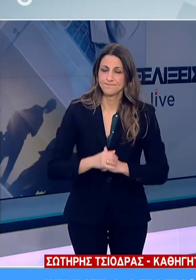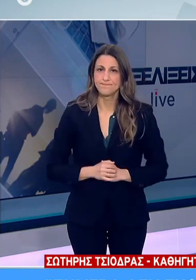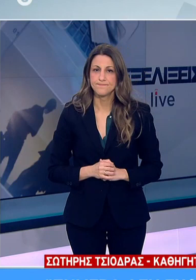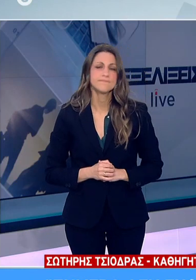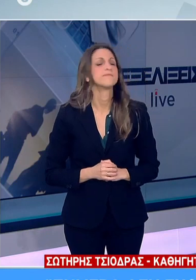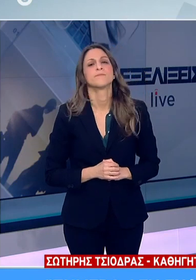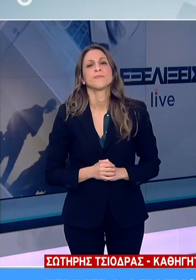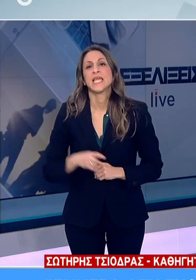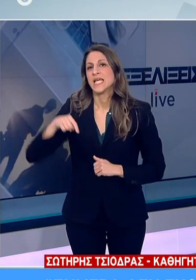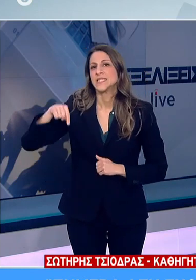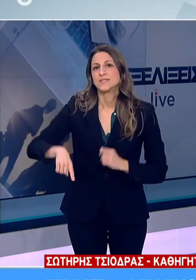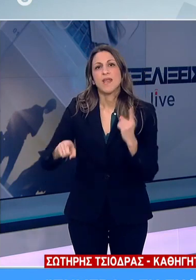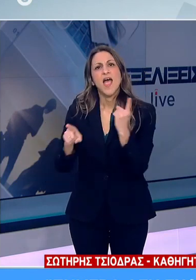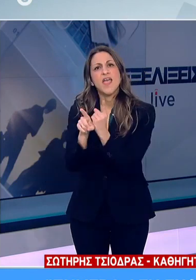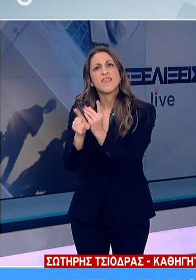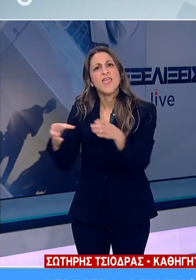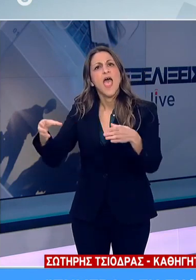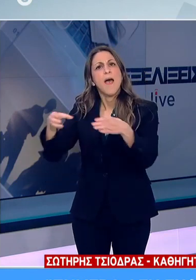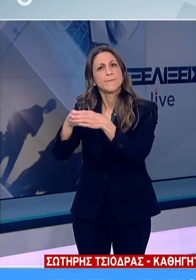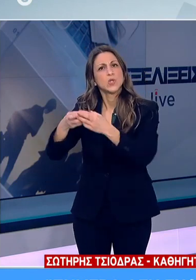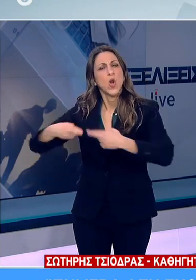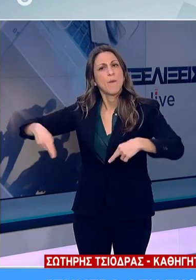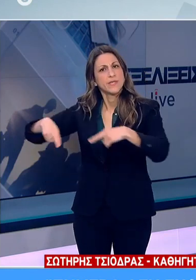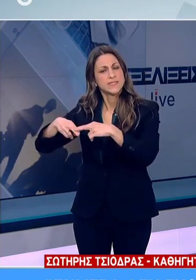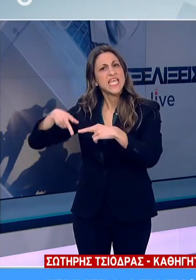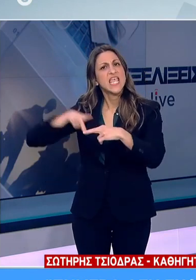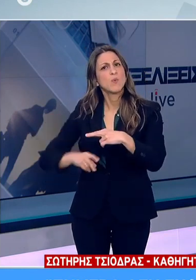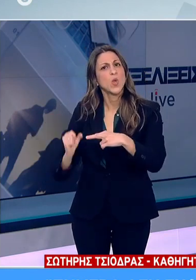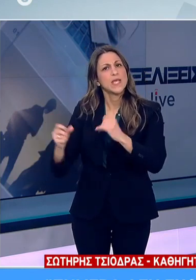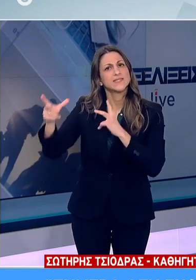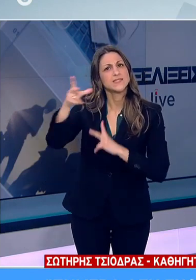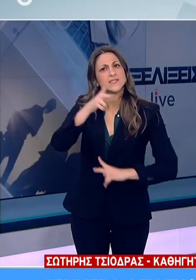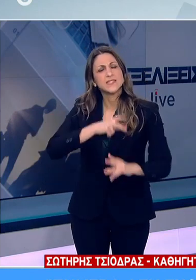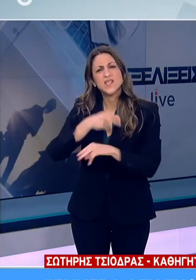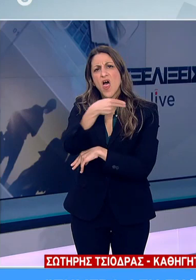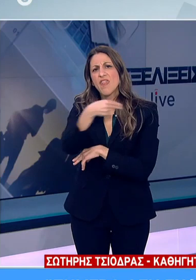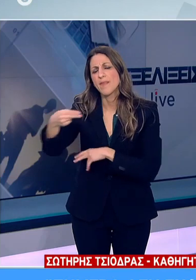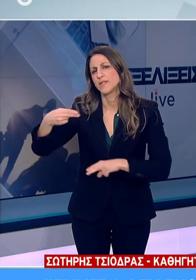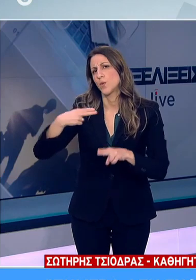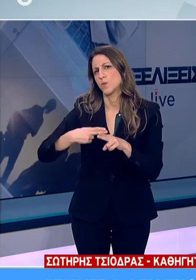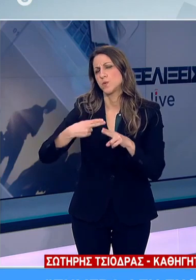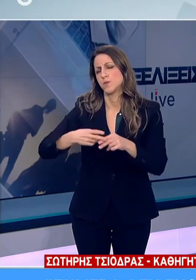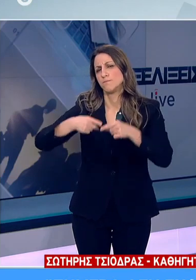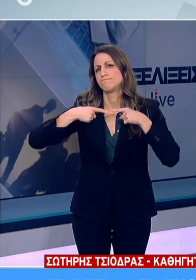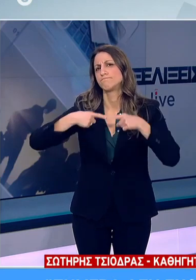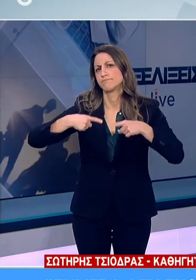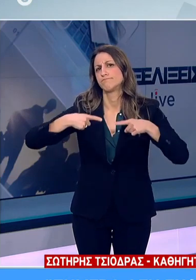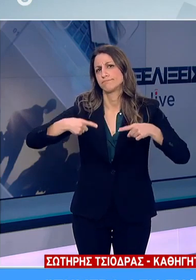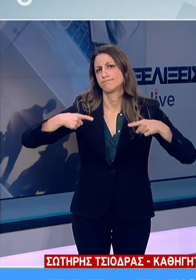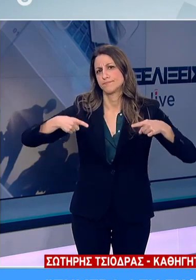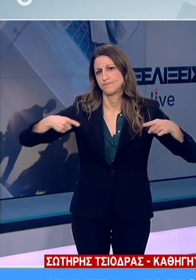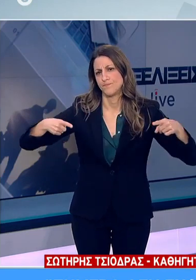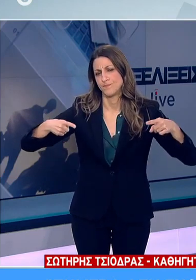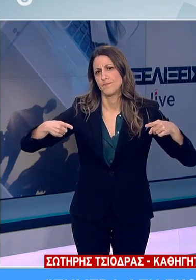Σήμερα στην Ειδική Επιτροπή Εμπειρογνωμόνων του Υπουργείου Υγείας συζητήθηκαν σημαντικά θέματα και